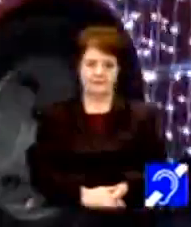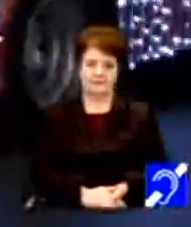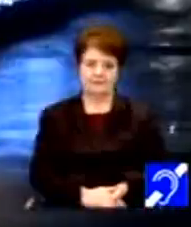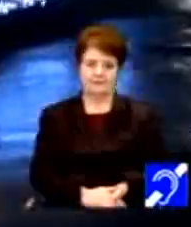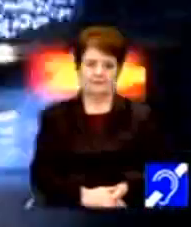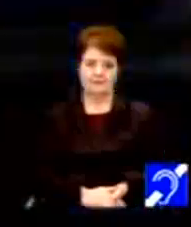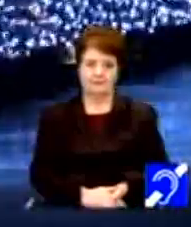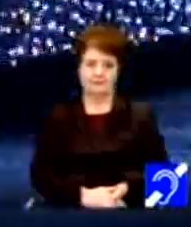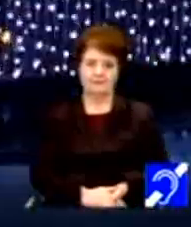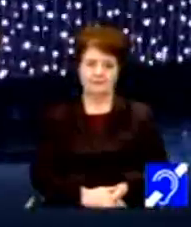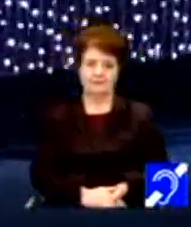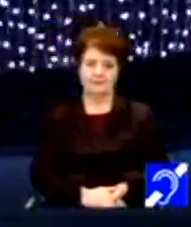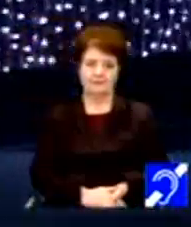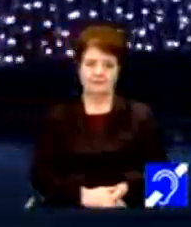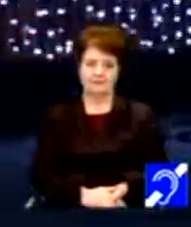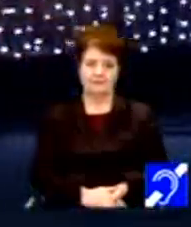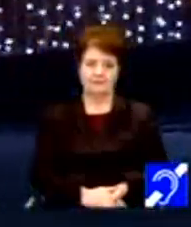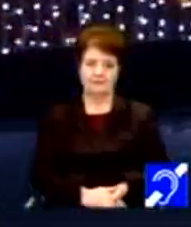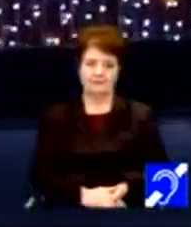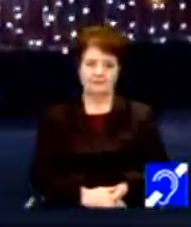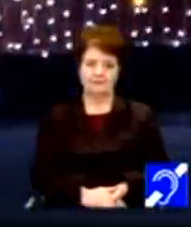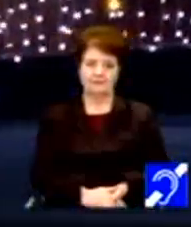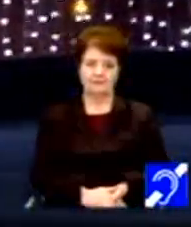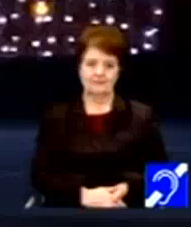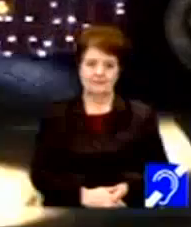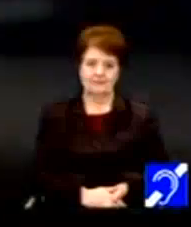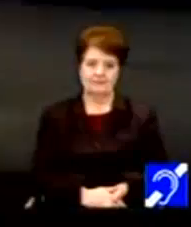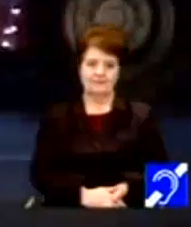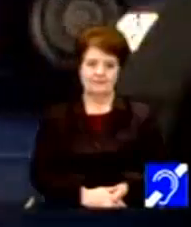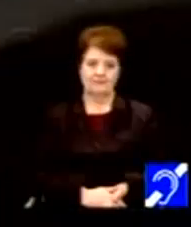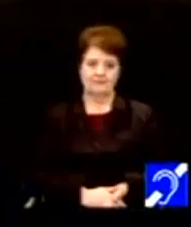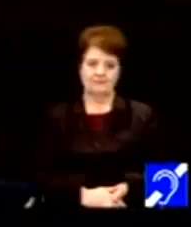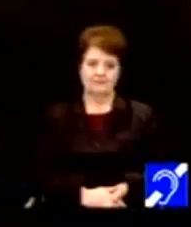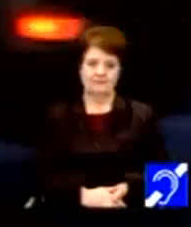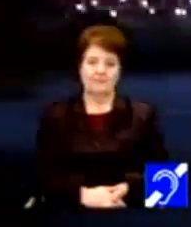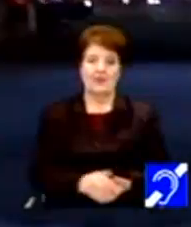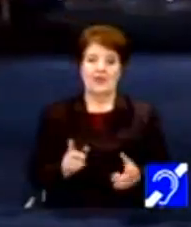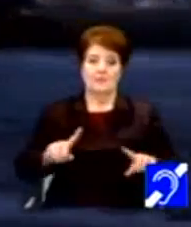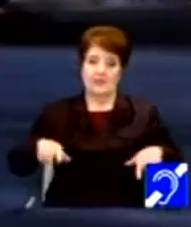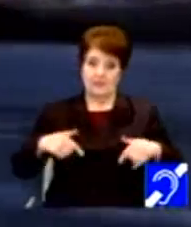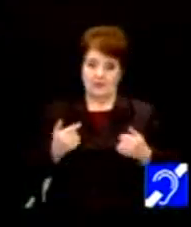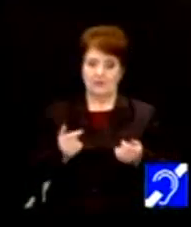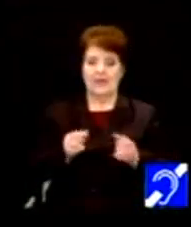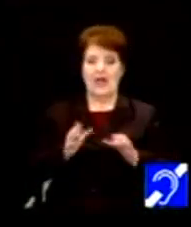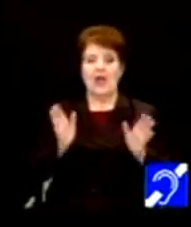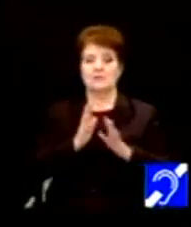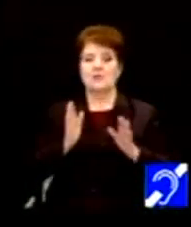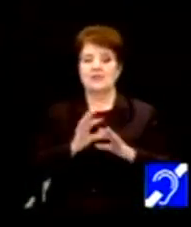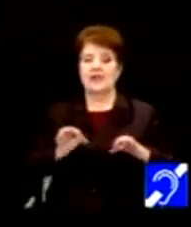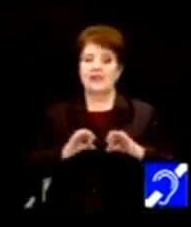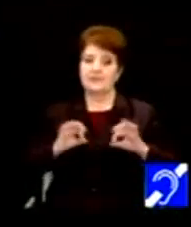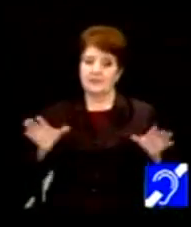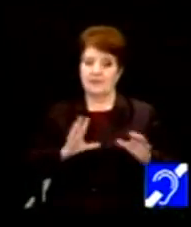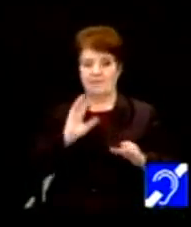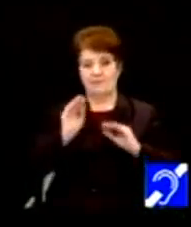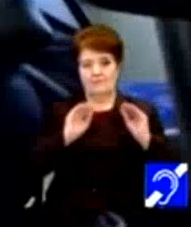Here comes Santa Claus, here comes Santa Claus, right down Santa Claus Lane. Pentru a crea atmosferă de sărbătoare, troleibuzul a fost